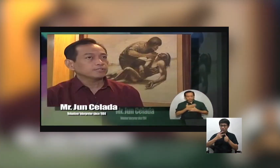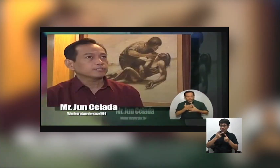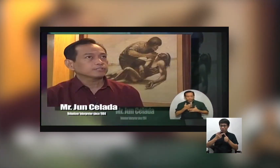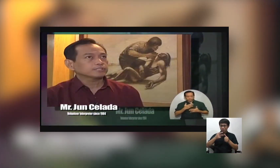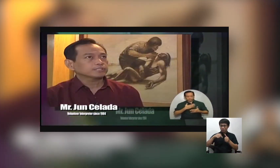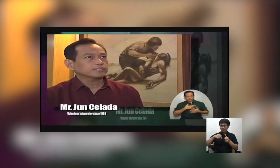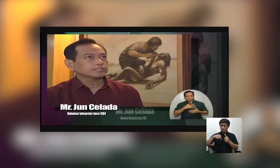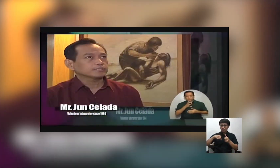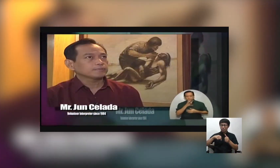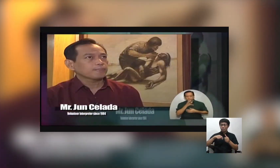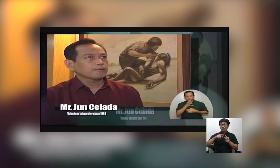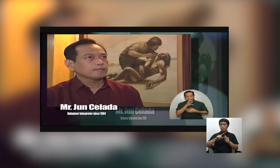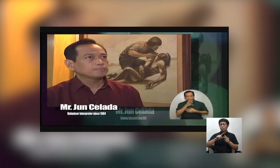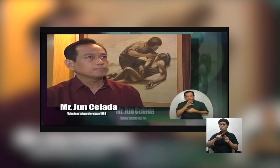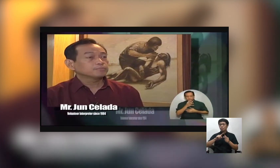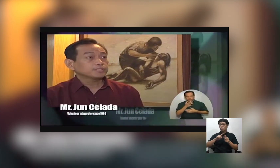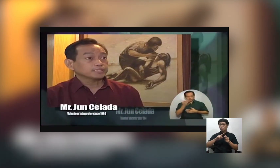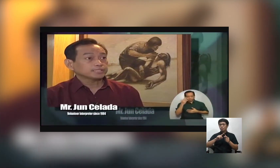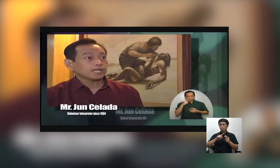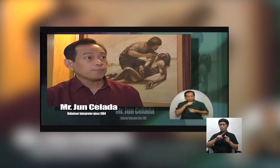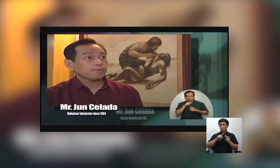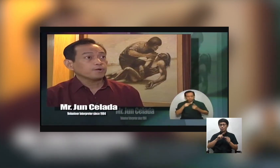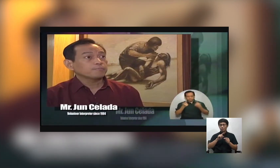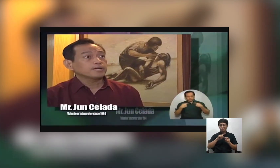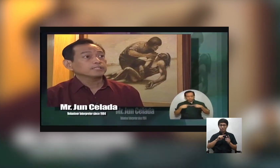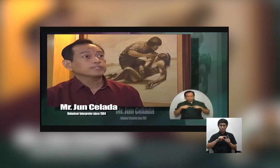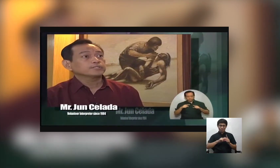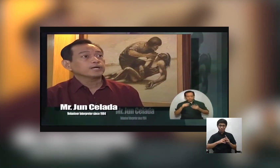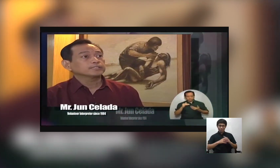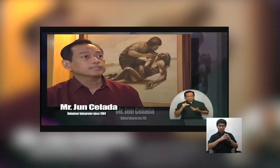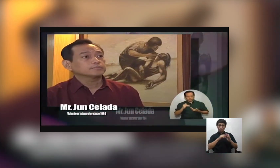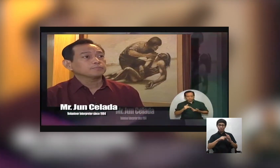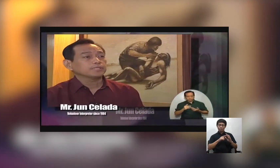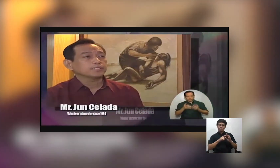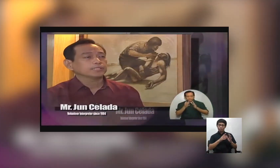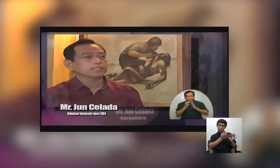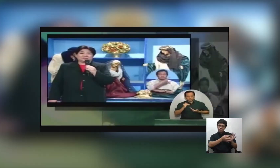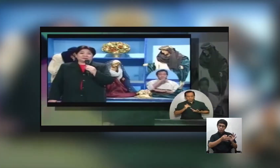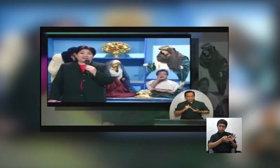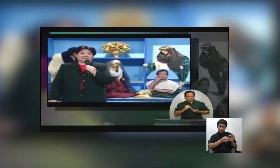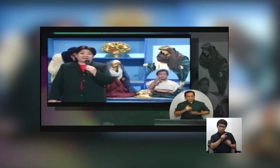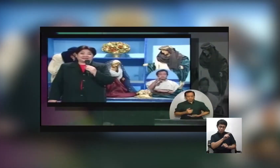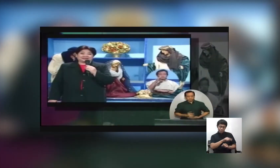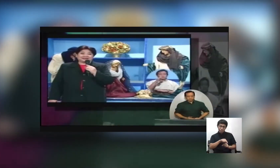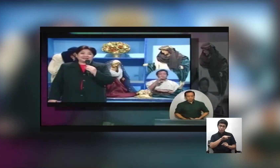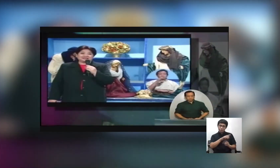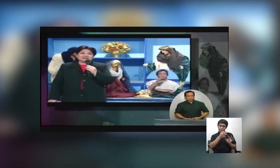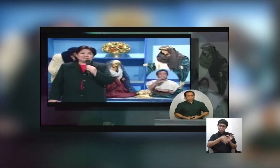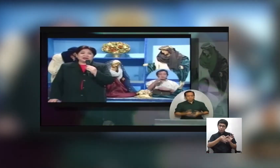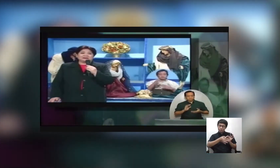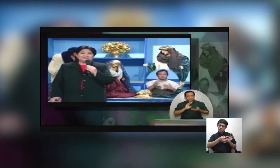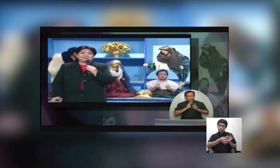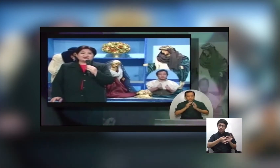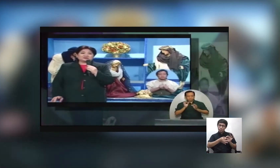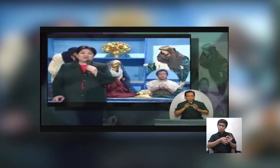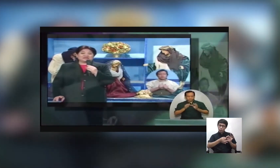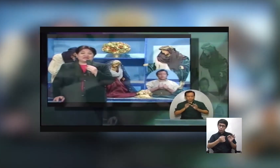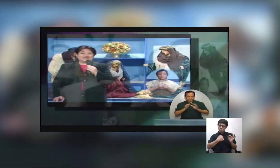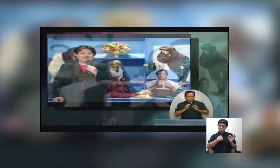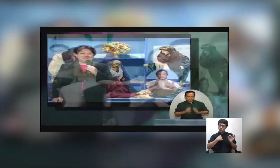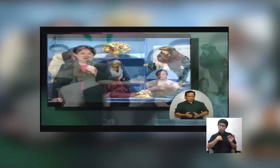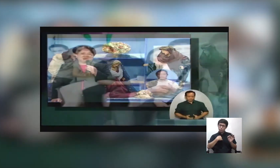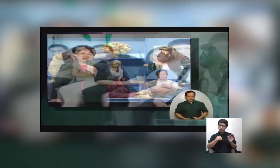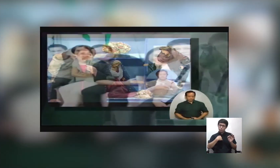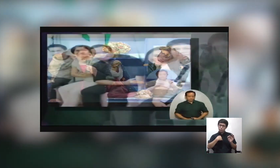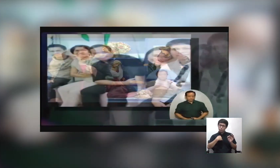sa mga screen natin. At yun ang isa sa mga bagay na nung ako'y nasa Senado na inilagay rin natin